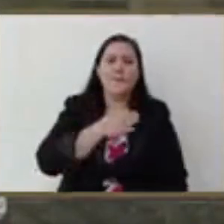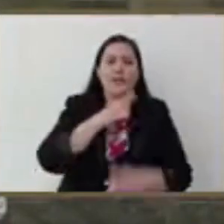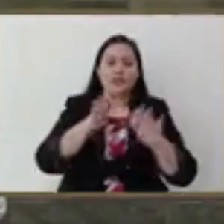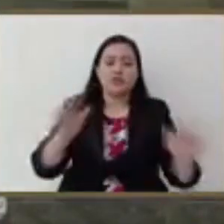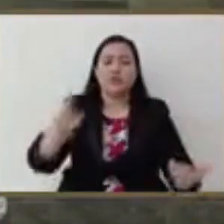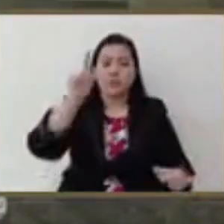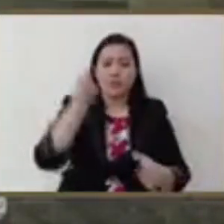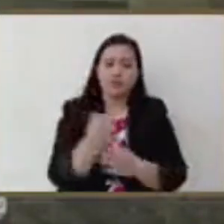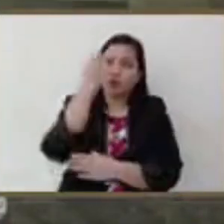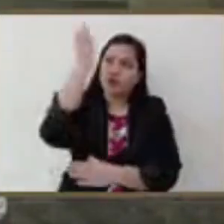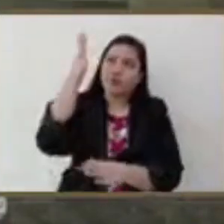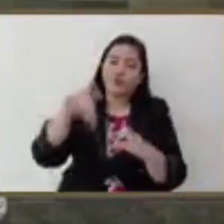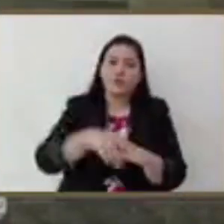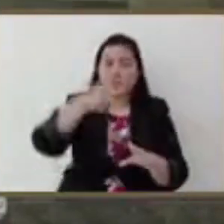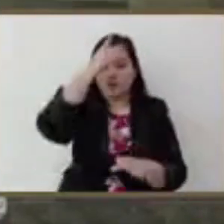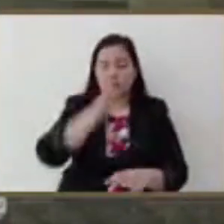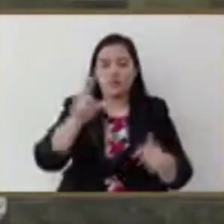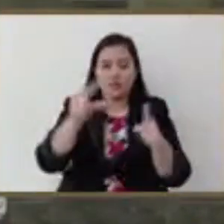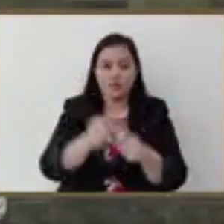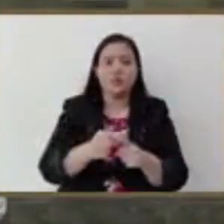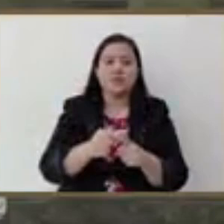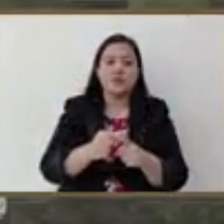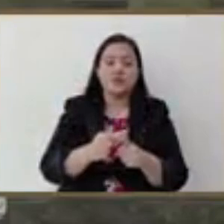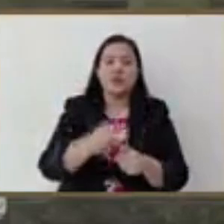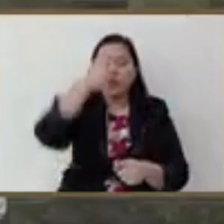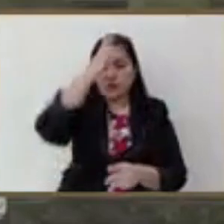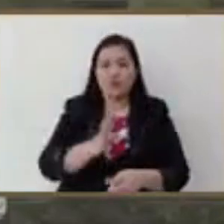Diyos. Tingnan mo kung anong klaseng prinsipyo pinangahawakan mo.